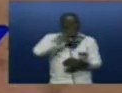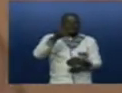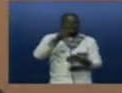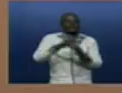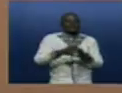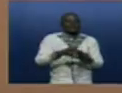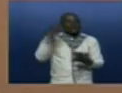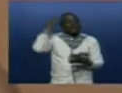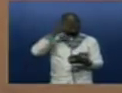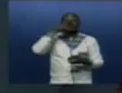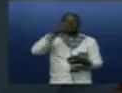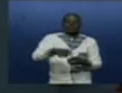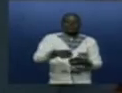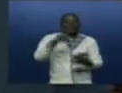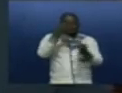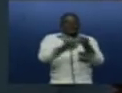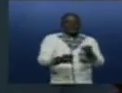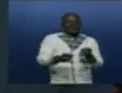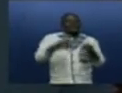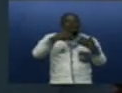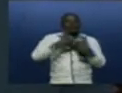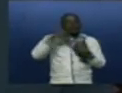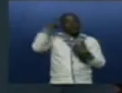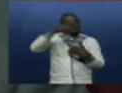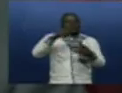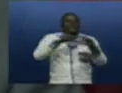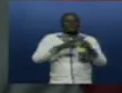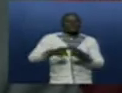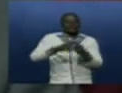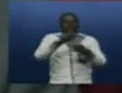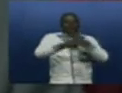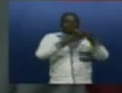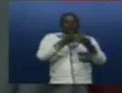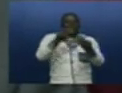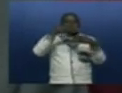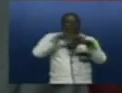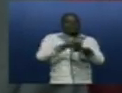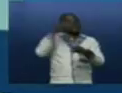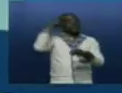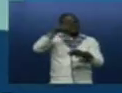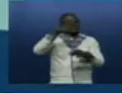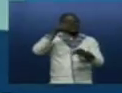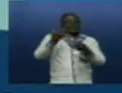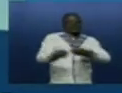devront à terme aboutir à la mise en place d'un réseau mondial pour l'intégrité des acteurs judiciaires.